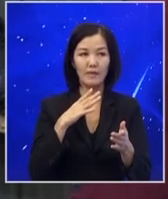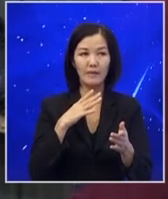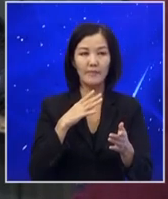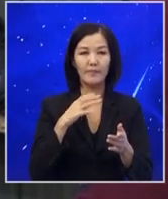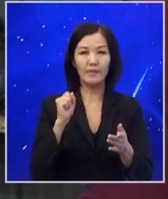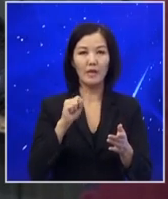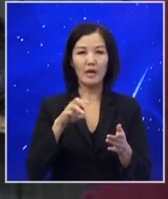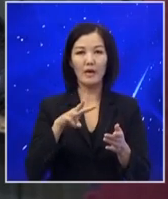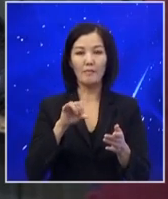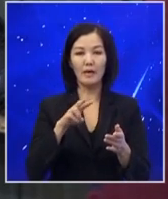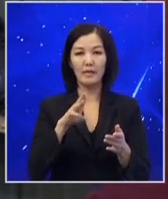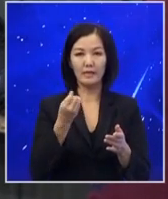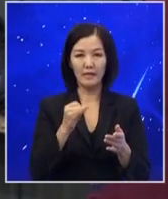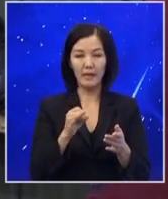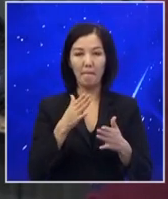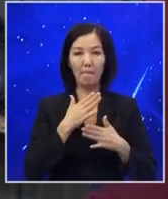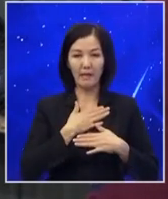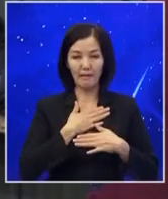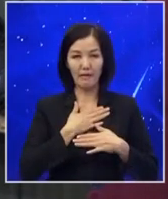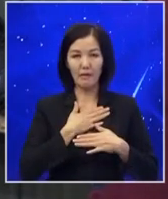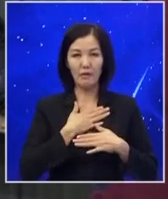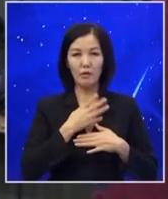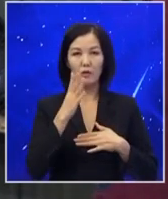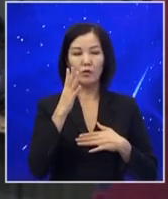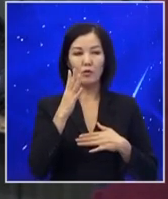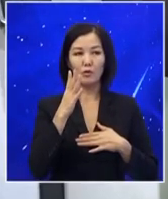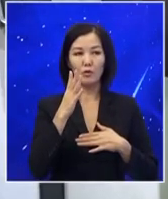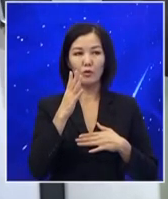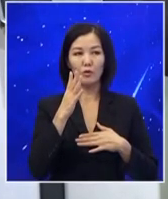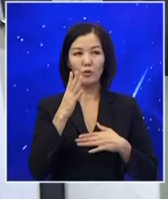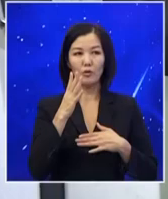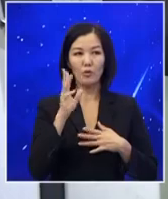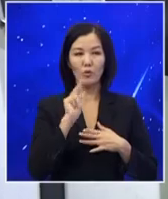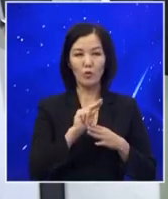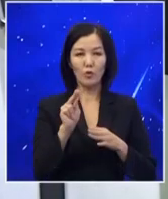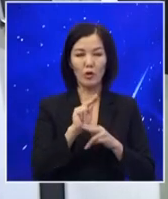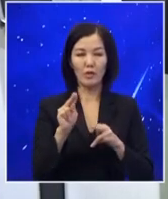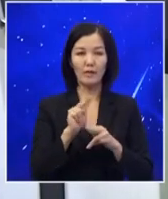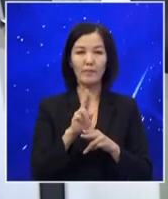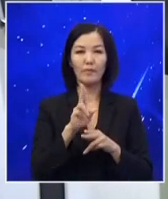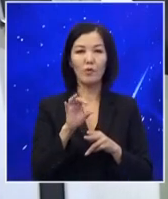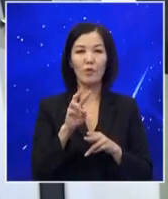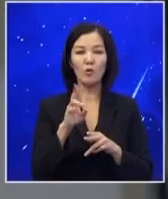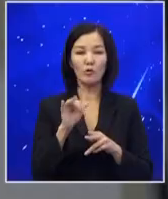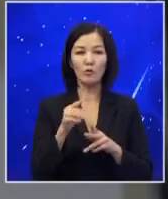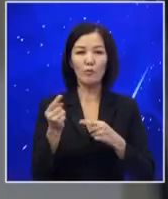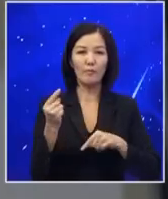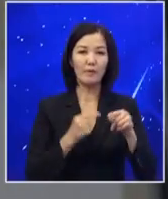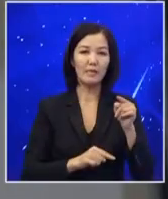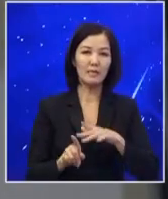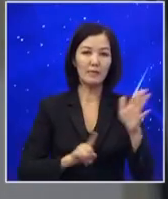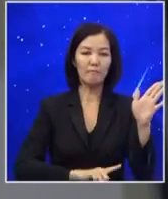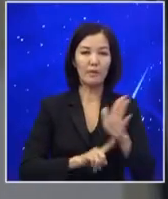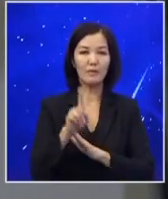Амантай Әбдірәсіл менің осы 4 жылдың алдындағы шәкіртім. Жалпы Көксу ауданында биыл бастау бизнес бойынша